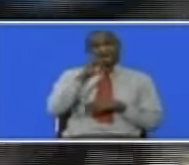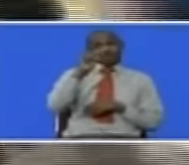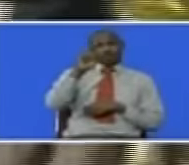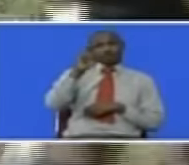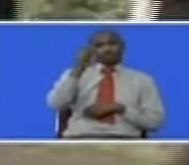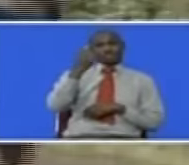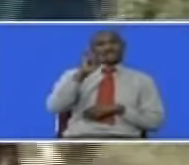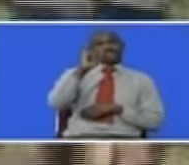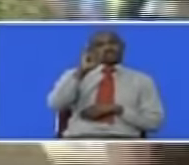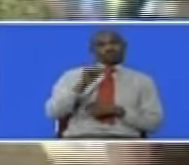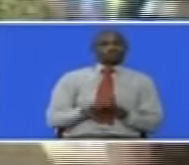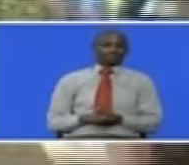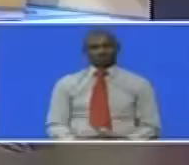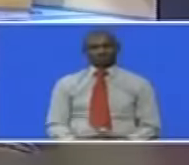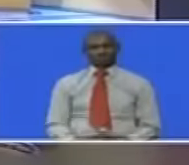hizo.